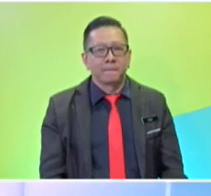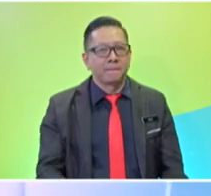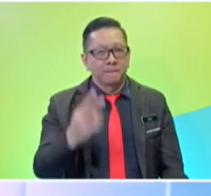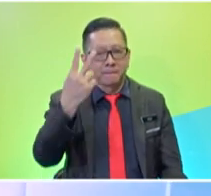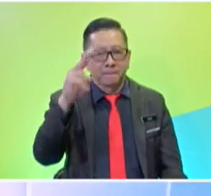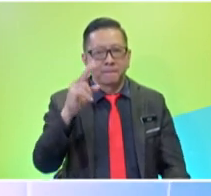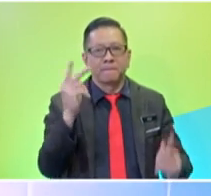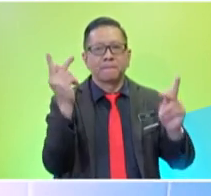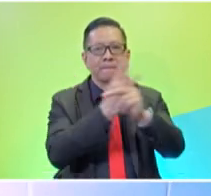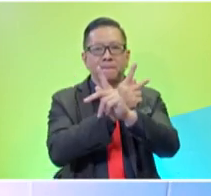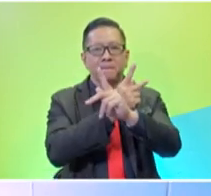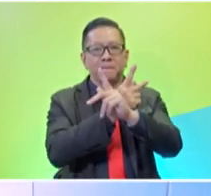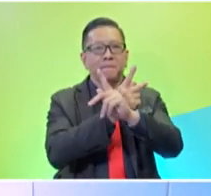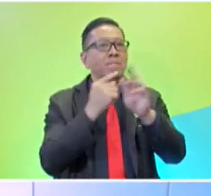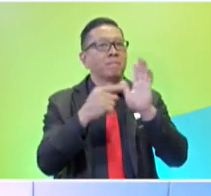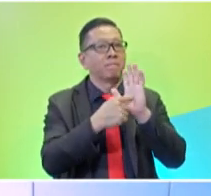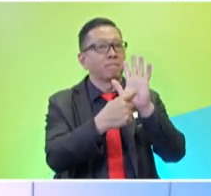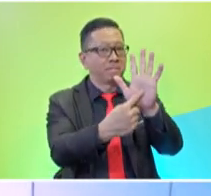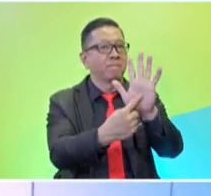12 kali